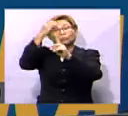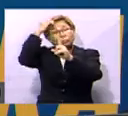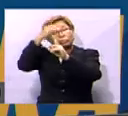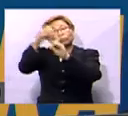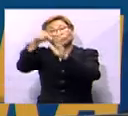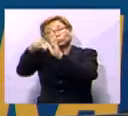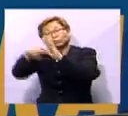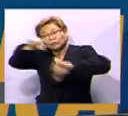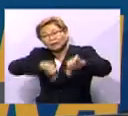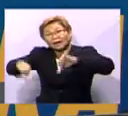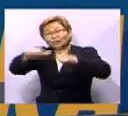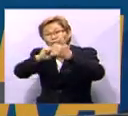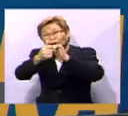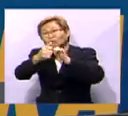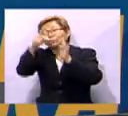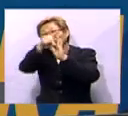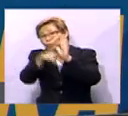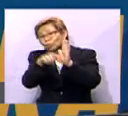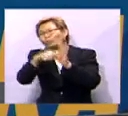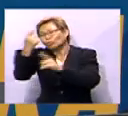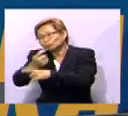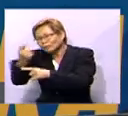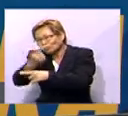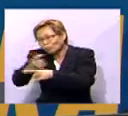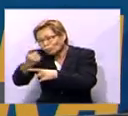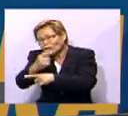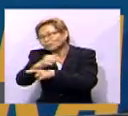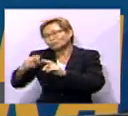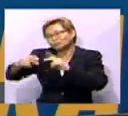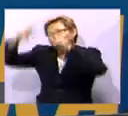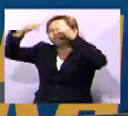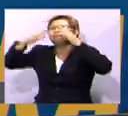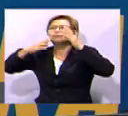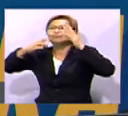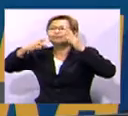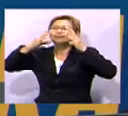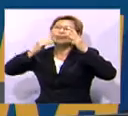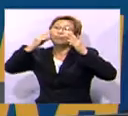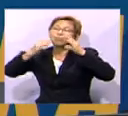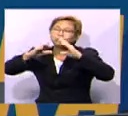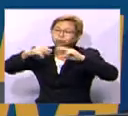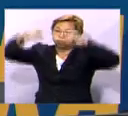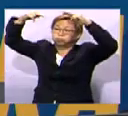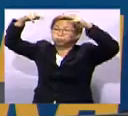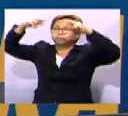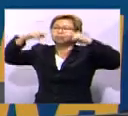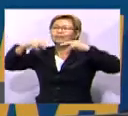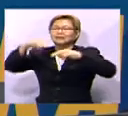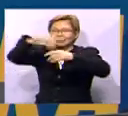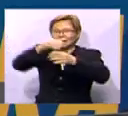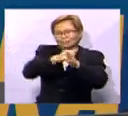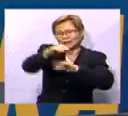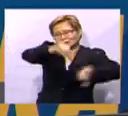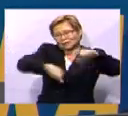kursus sains sukan ini ialah untuk melatih, melengkap dan meningkatkan pengetahuan jurulatih dalam bidang sains sukan